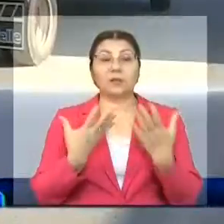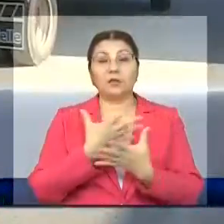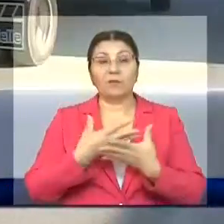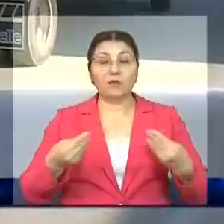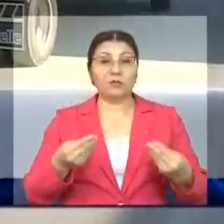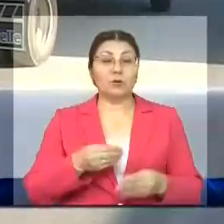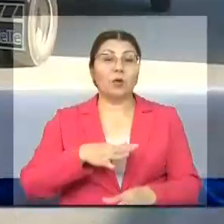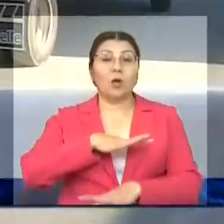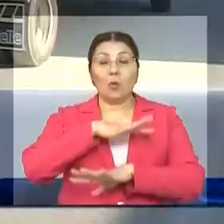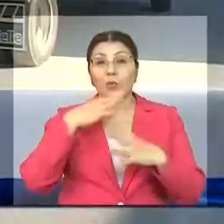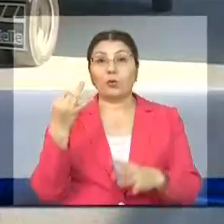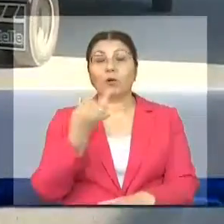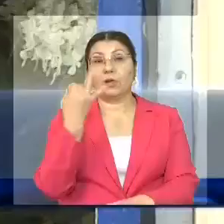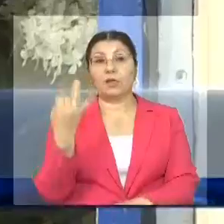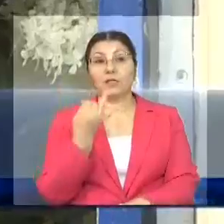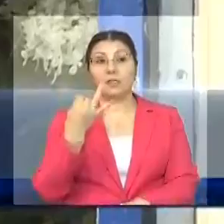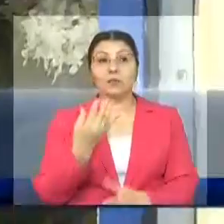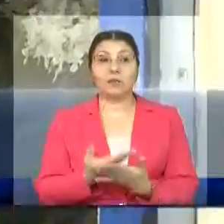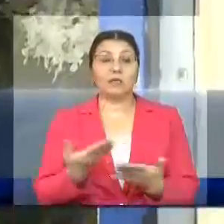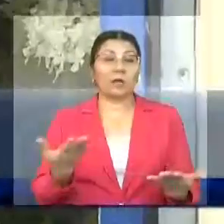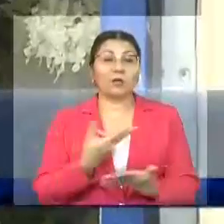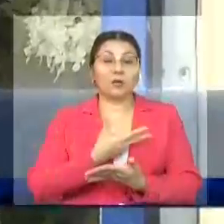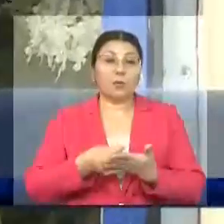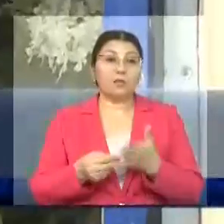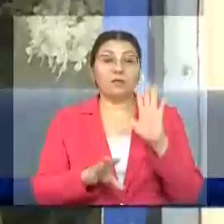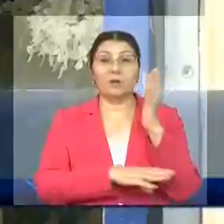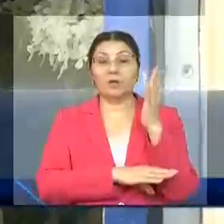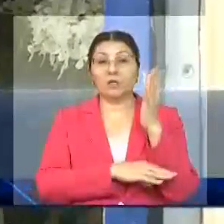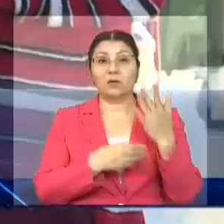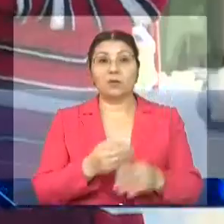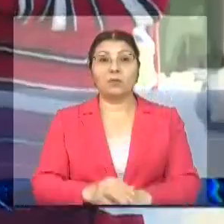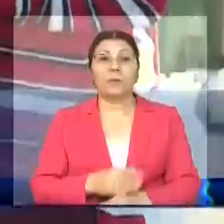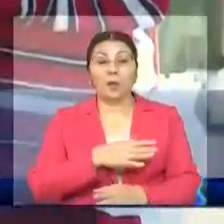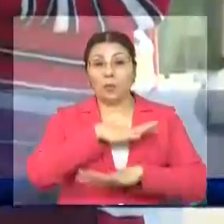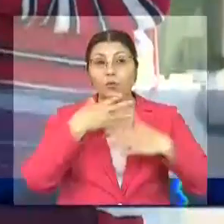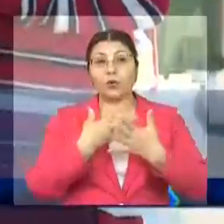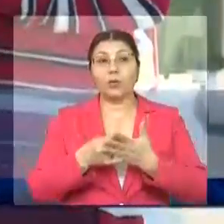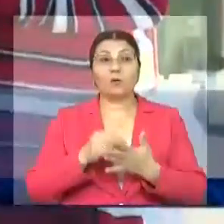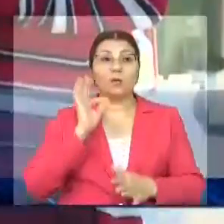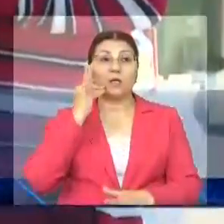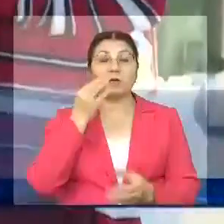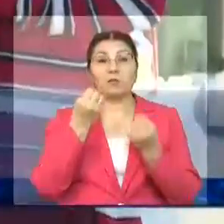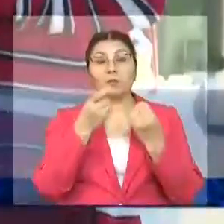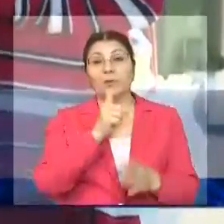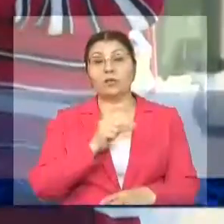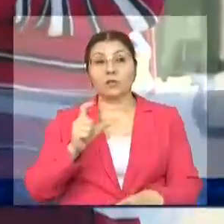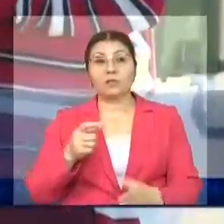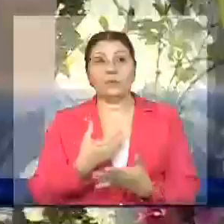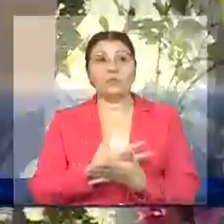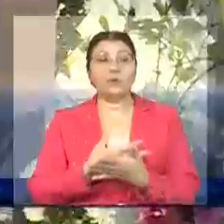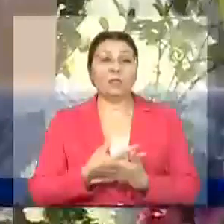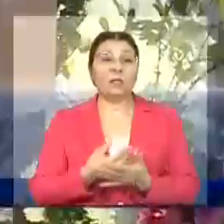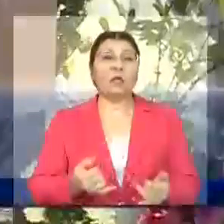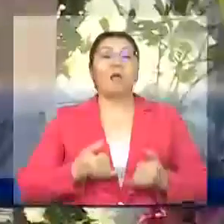наибольший интерес к ярмарке возникает у дачников. Они приобретают саженцы плодовых деревьев и кустарников. А осенью уже простые жители покупают деревья для посадки